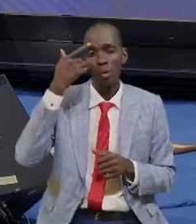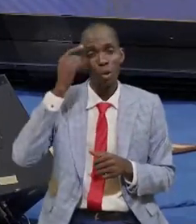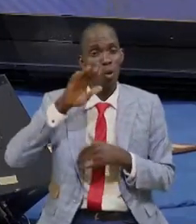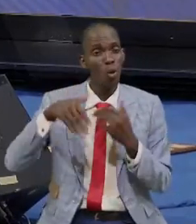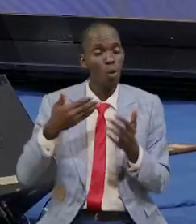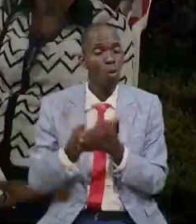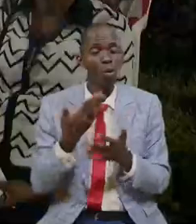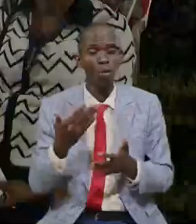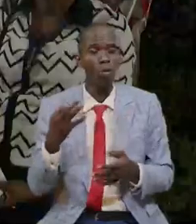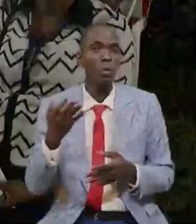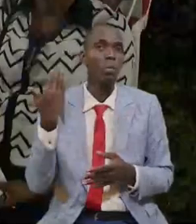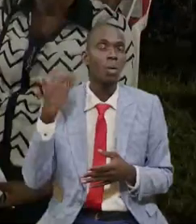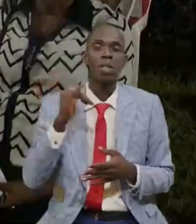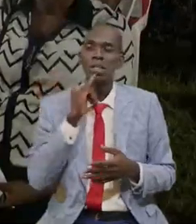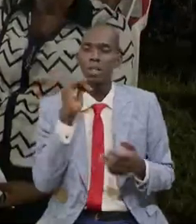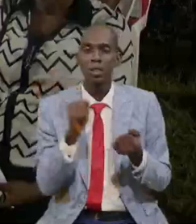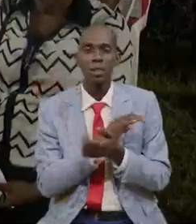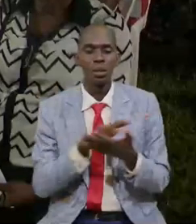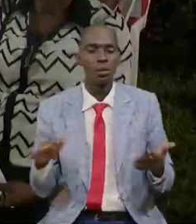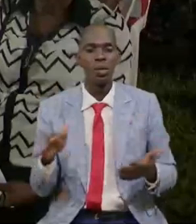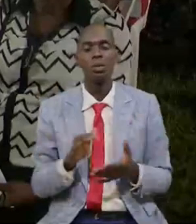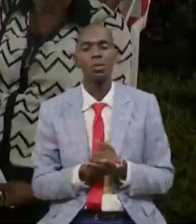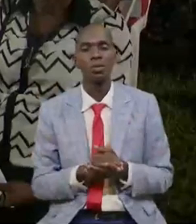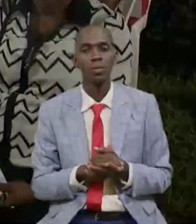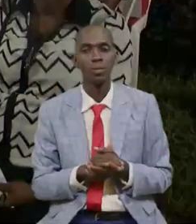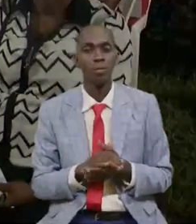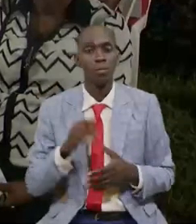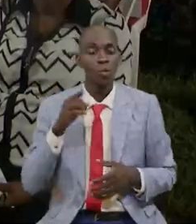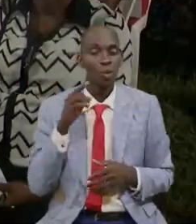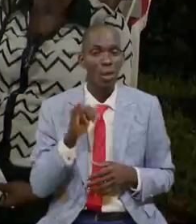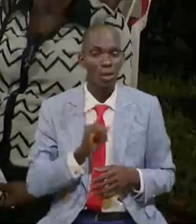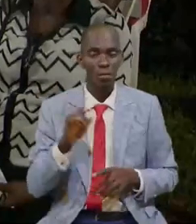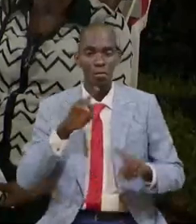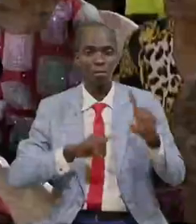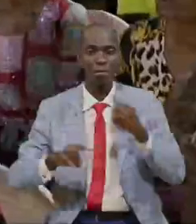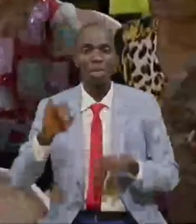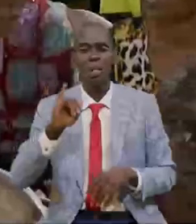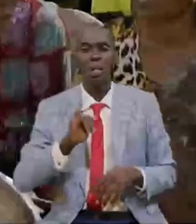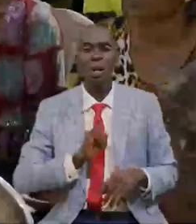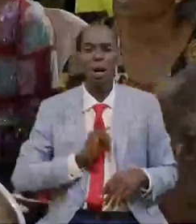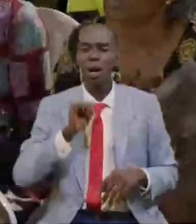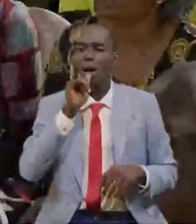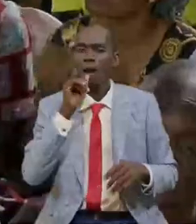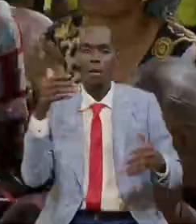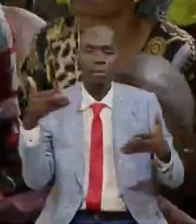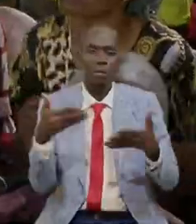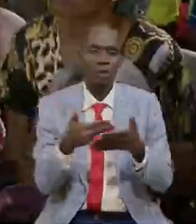tout cela est détruit. Vous êtes nouveau. Je suis nouveau.